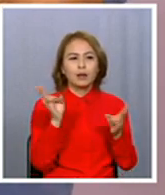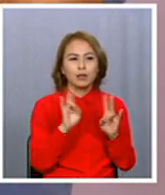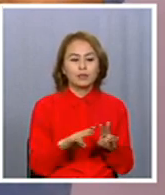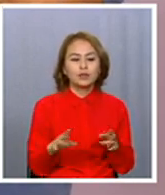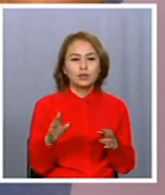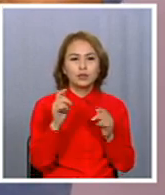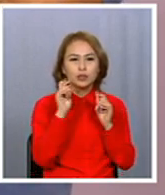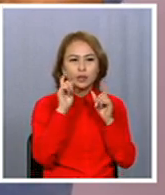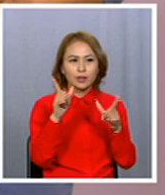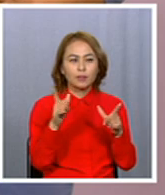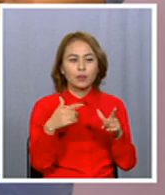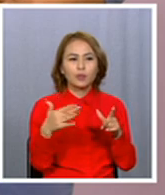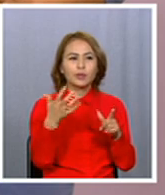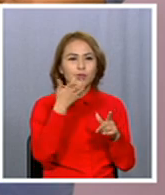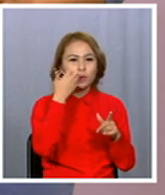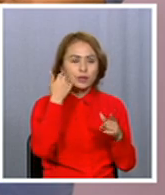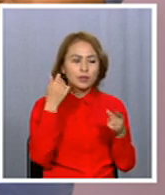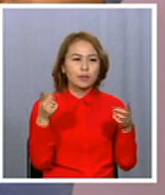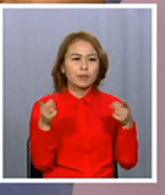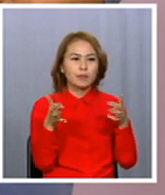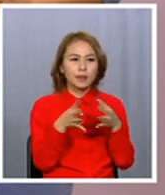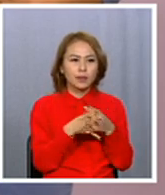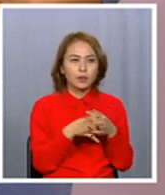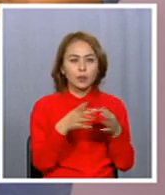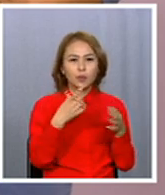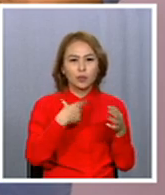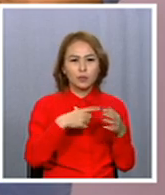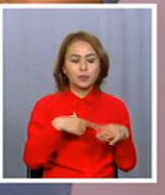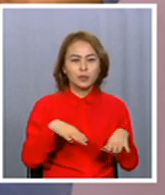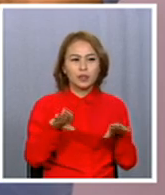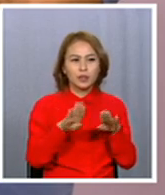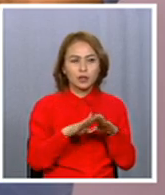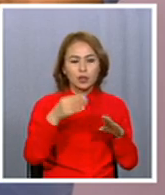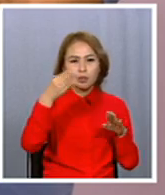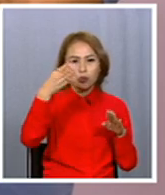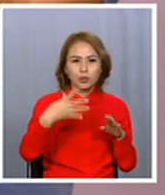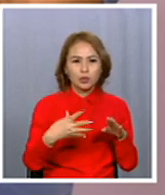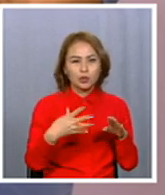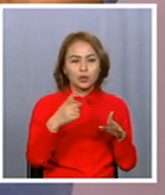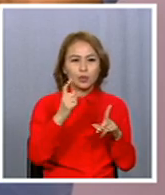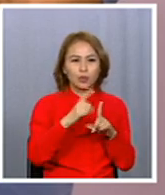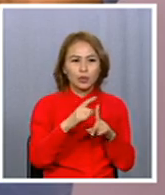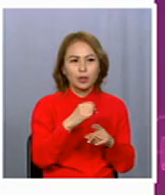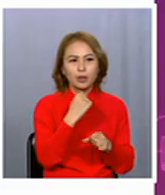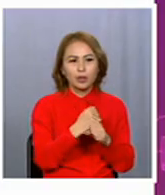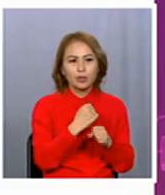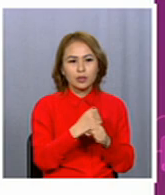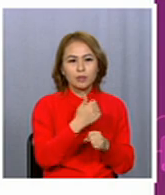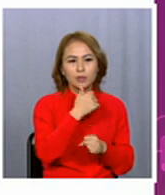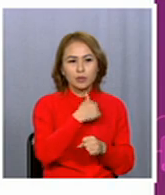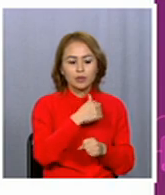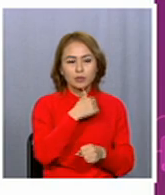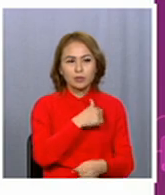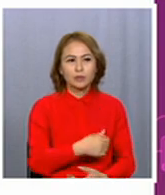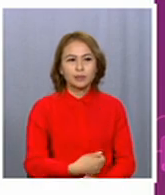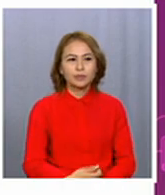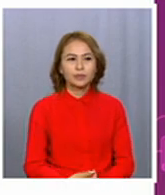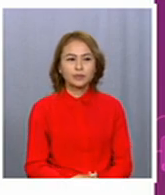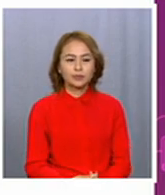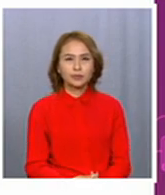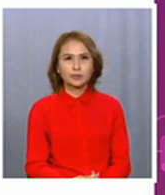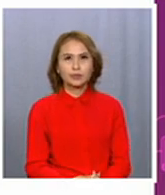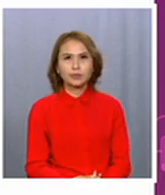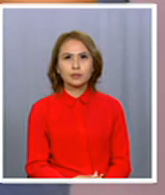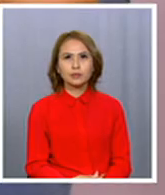Осы ұйқастарды пайдалана отырып, өз беттеріңше төрт жолды өлең құрастырып айтып көріңдер.